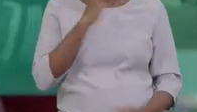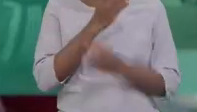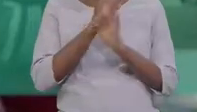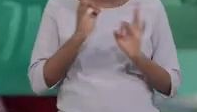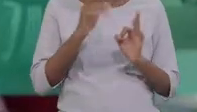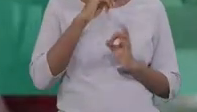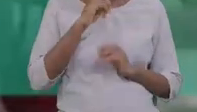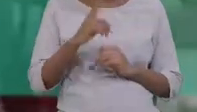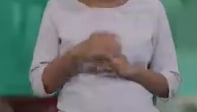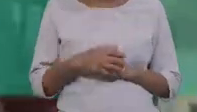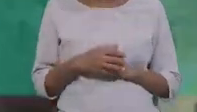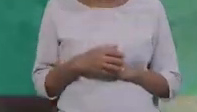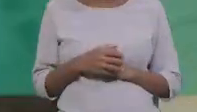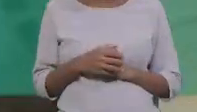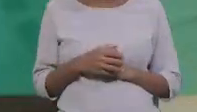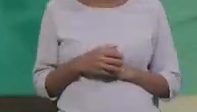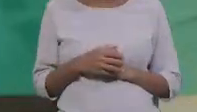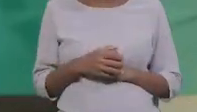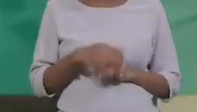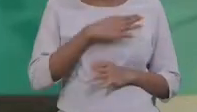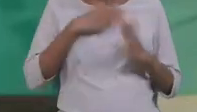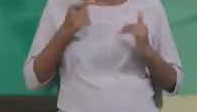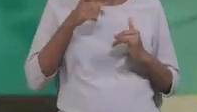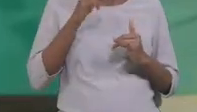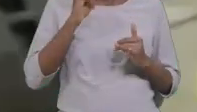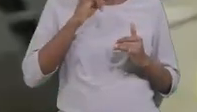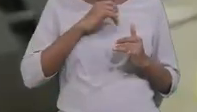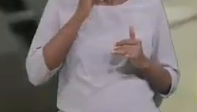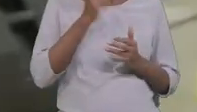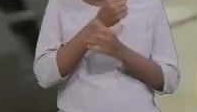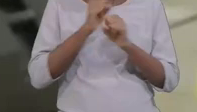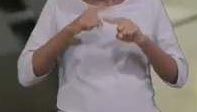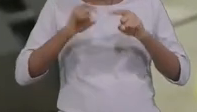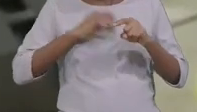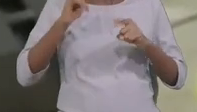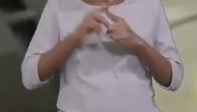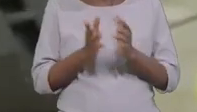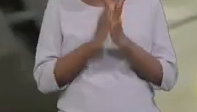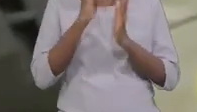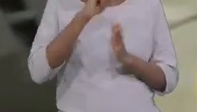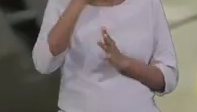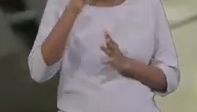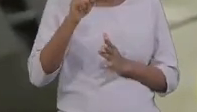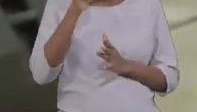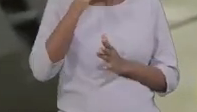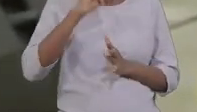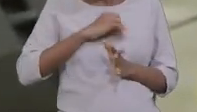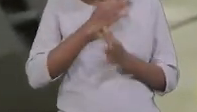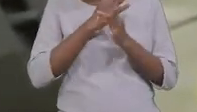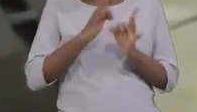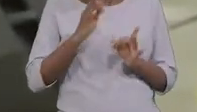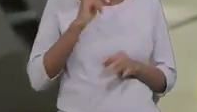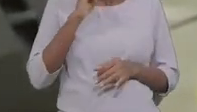Vous serez réellement libre. Je suis sauvé. Mais j'ai posé la question. Est-ce que je